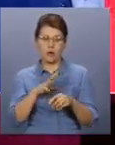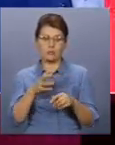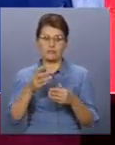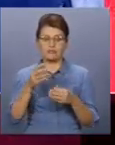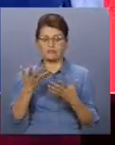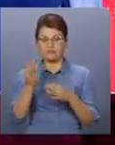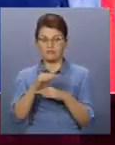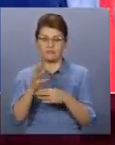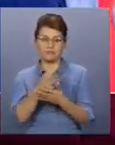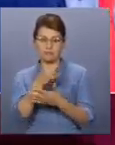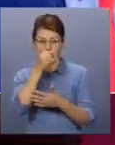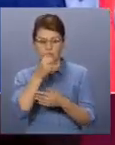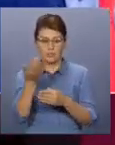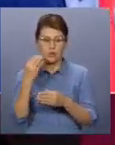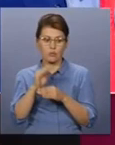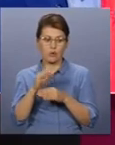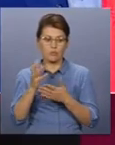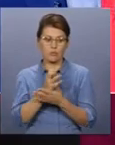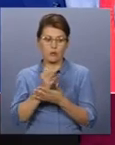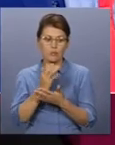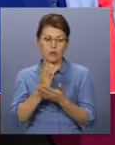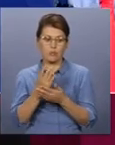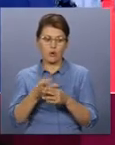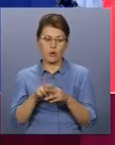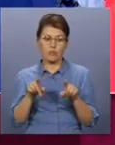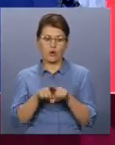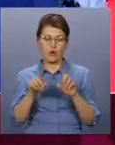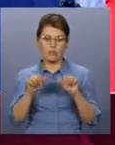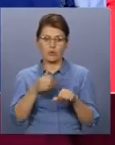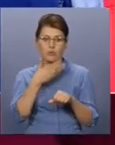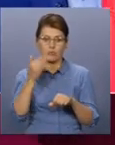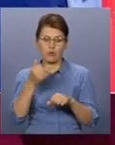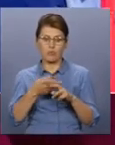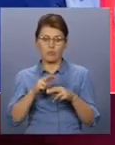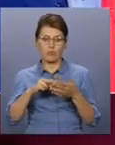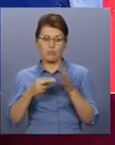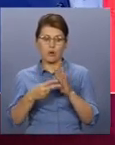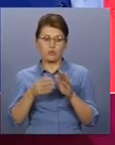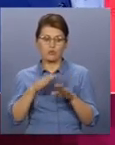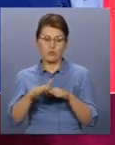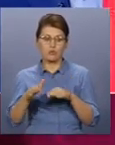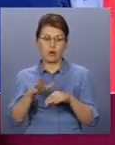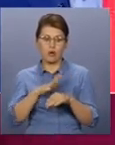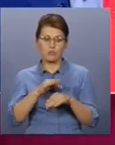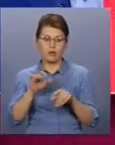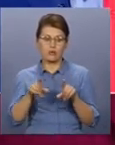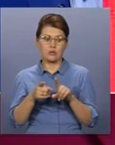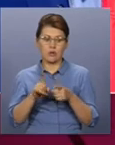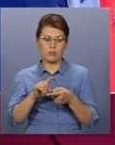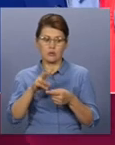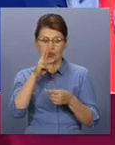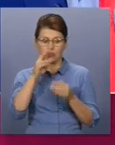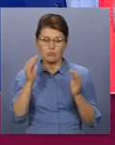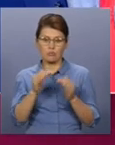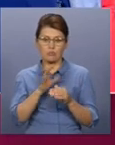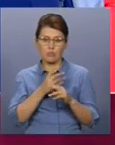дейін олар қалайда қосымша табыс тауып отырған. Қазір ондай мүмкіндік жоқ, ал жоспарды толық орындамасан тиісінше жалақы да аз